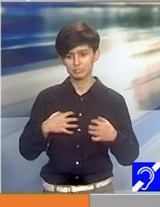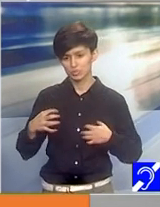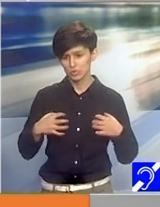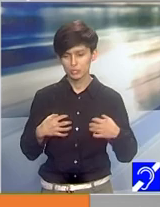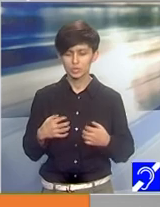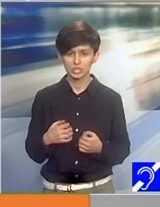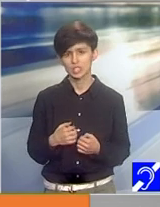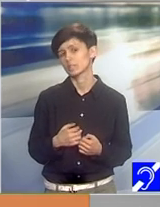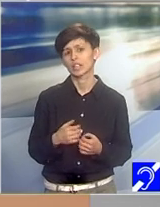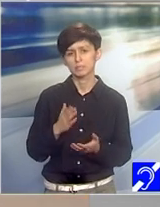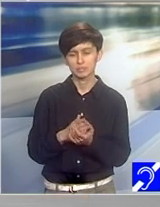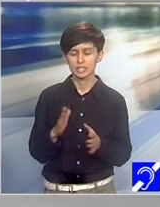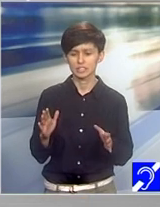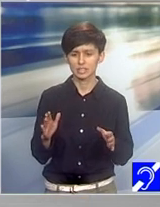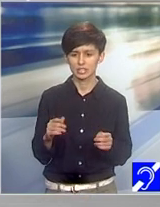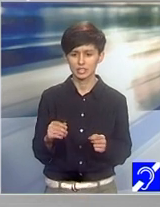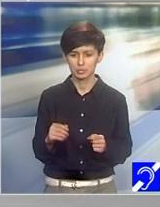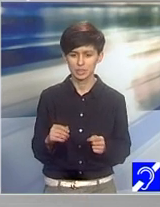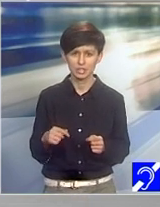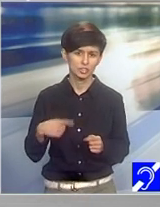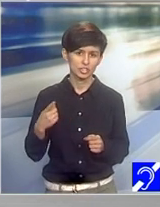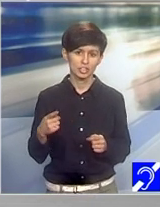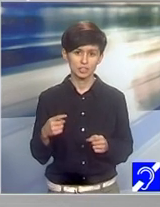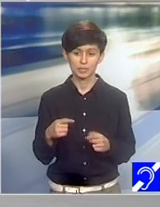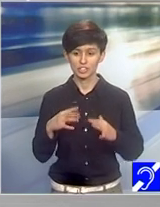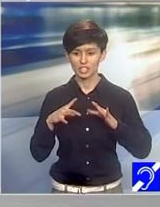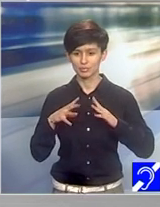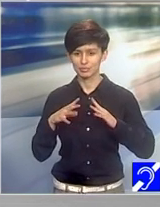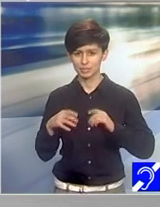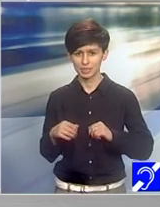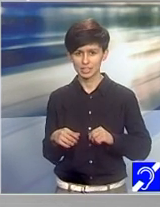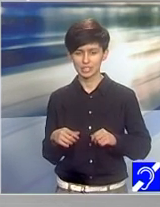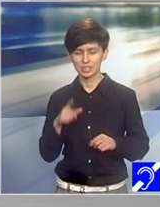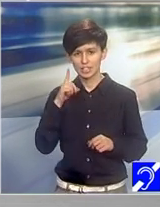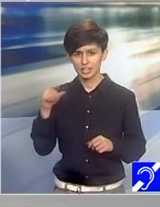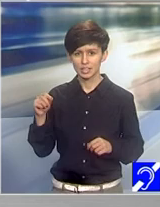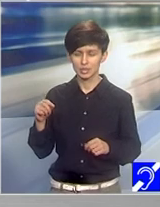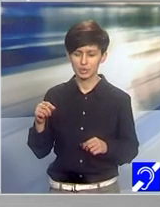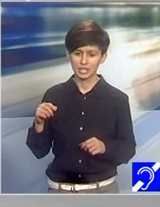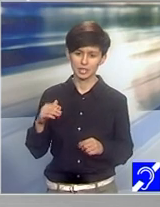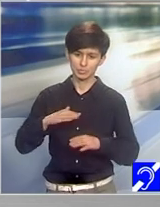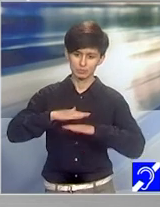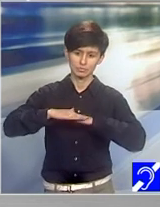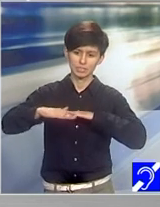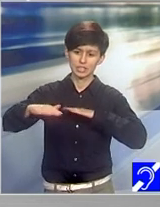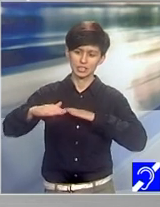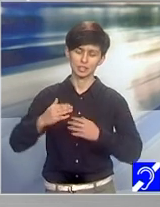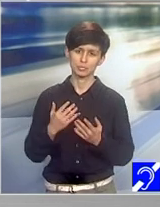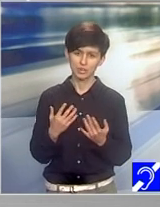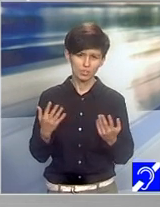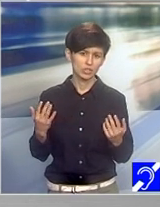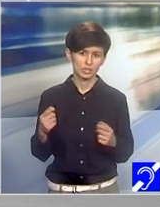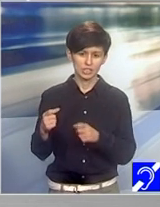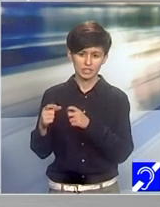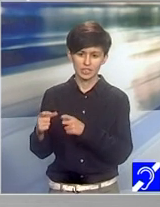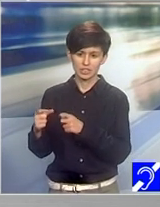o oră, oră și ceva, povești, și pe urmă liber. Îi ducem afară în câmp, am dus câteva clase,